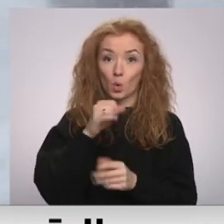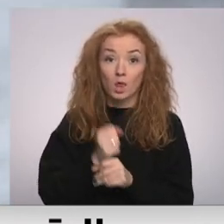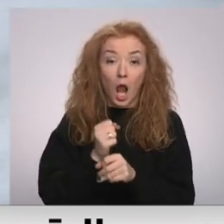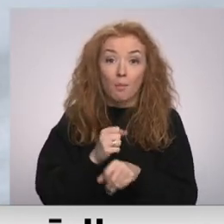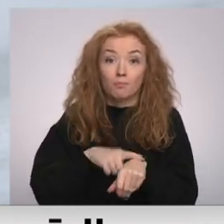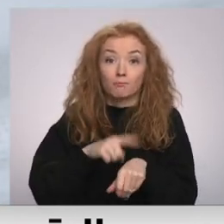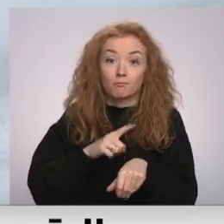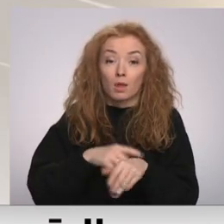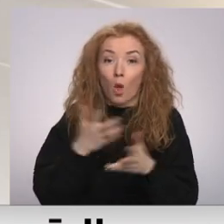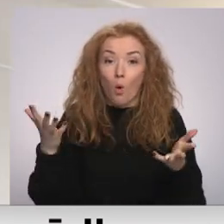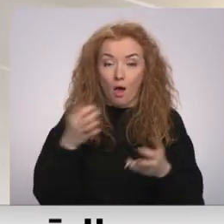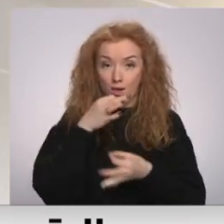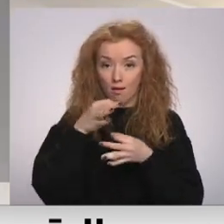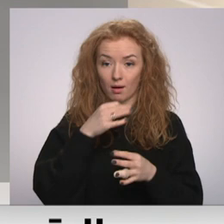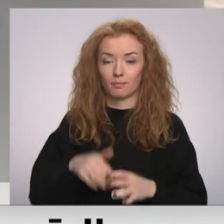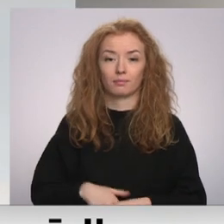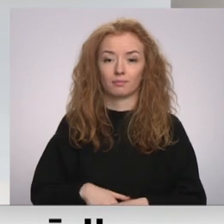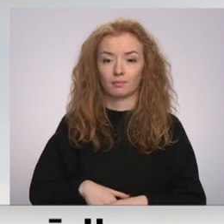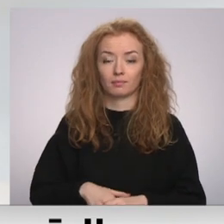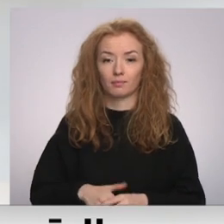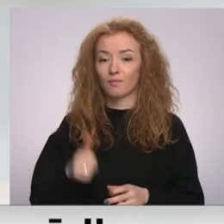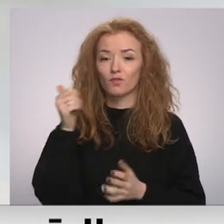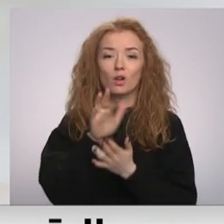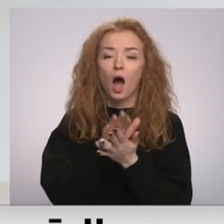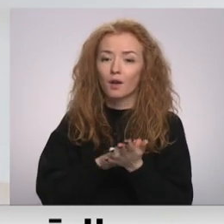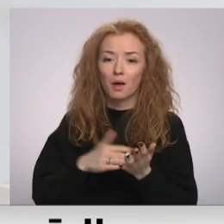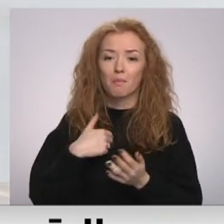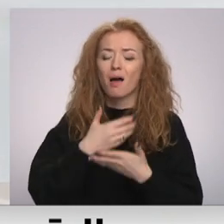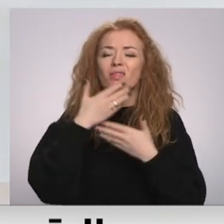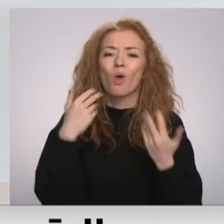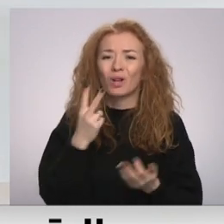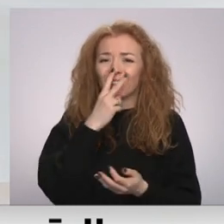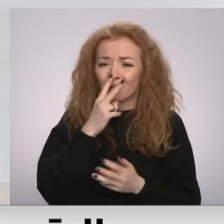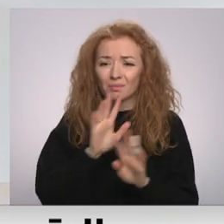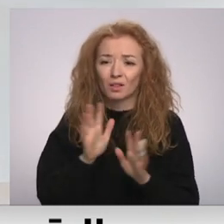daudz un nesot laika. Man nav arī 2 minūtes. Jūs varat piezvanīt ar